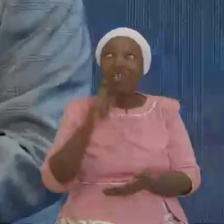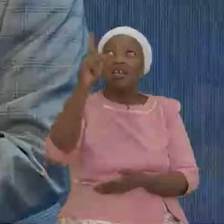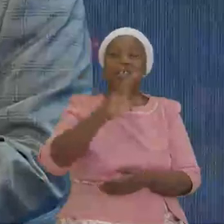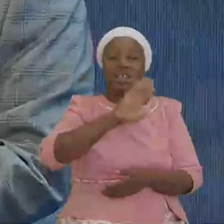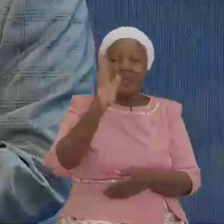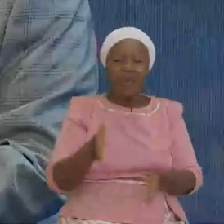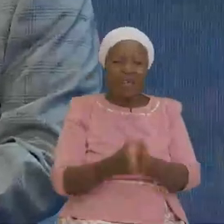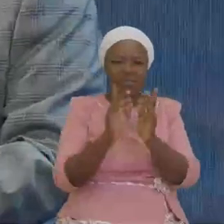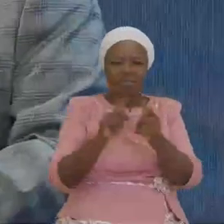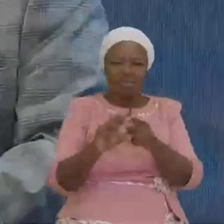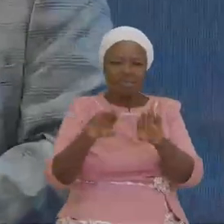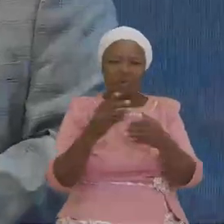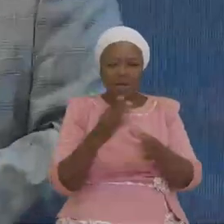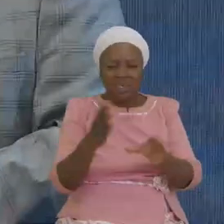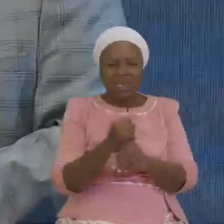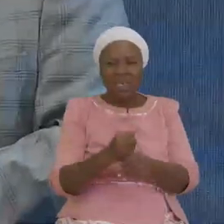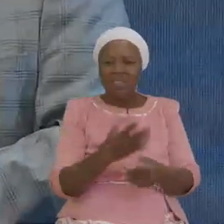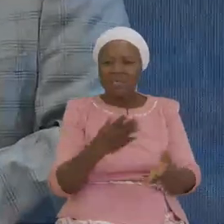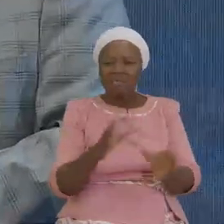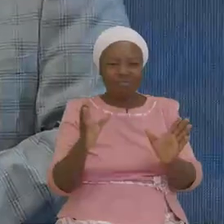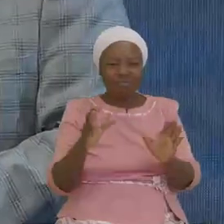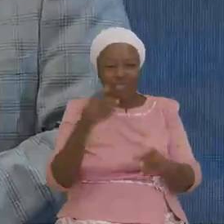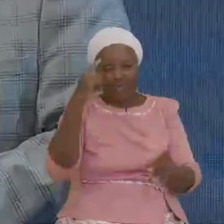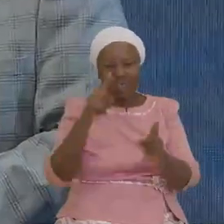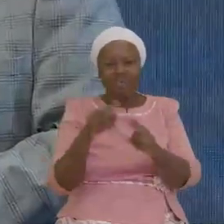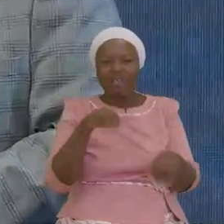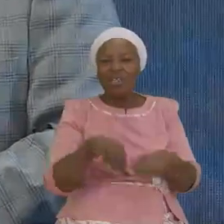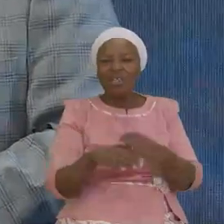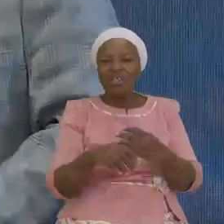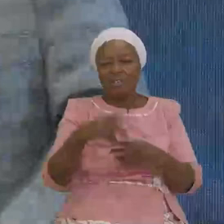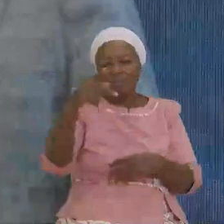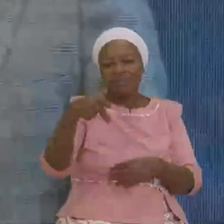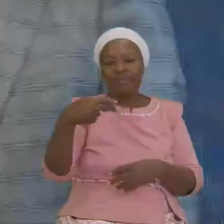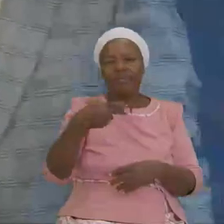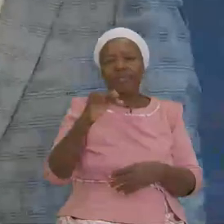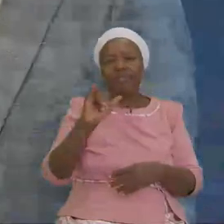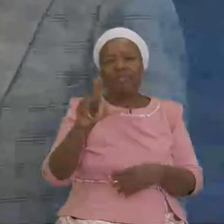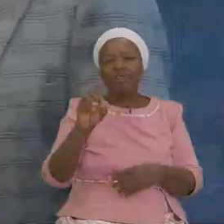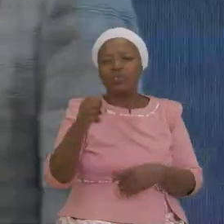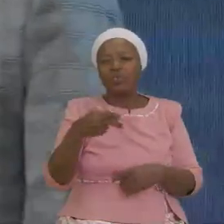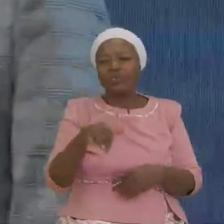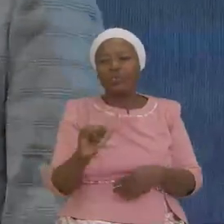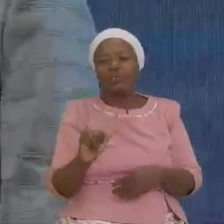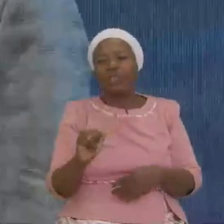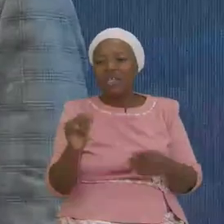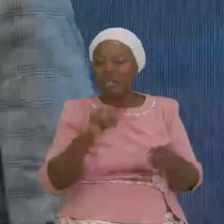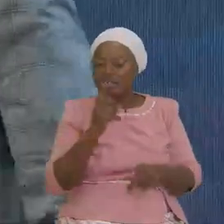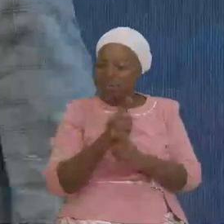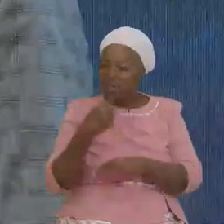CFA. Il ne t'a pas dit d'aller avoir un diplôme en philosophie.